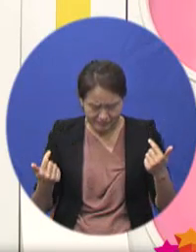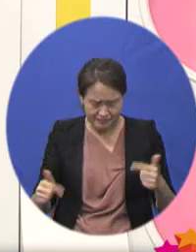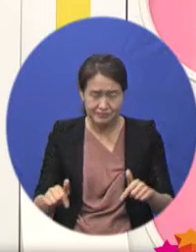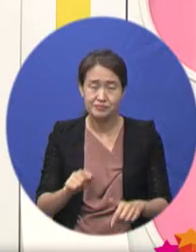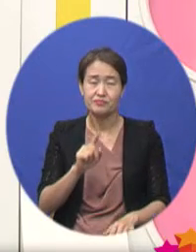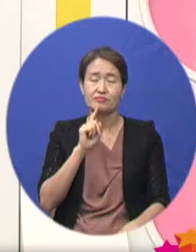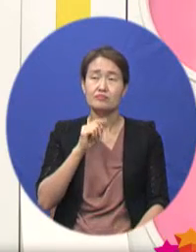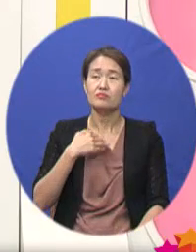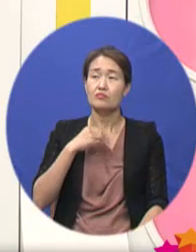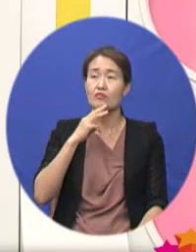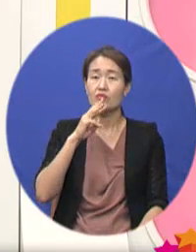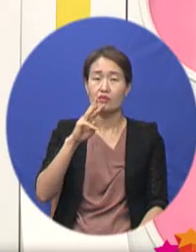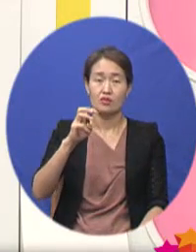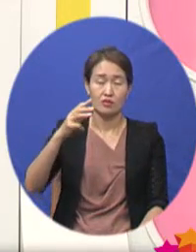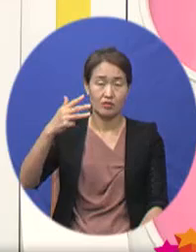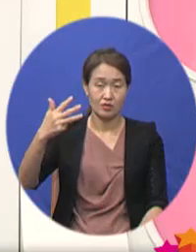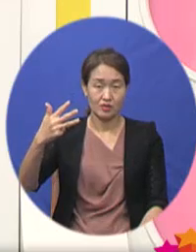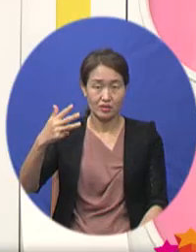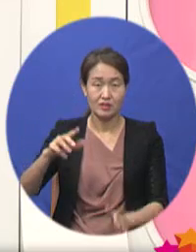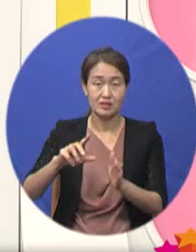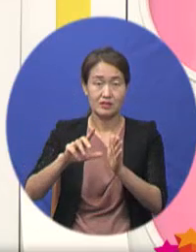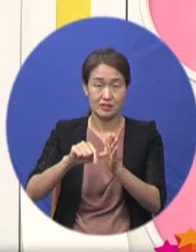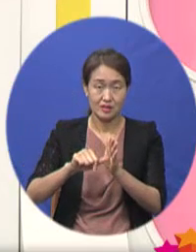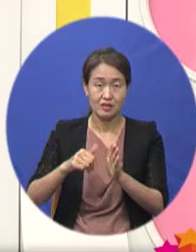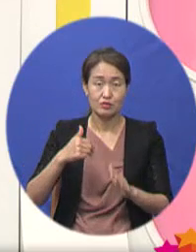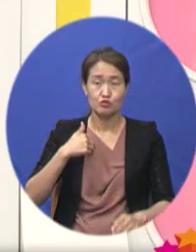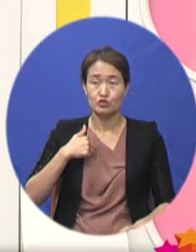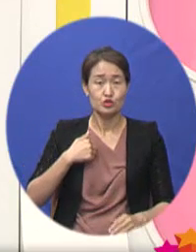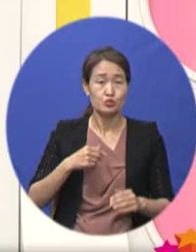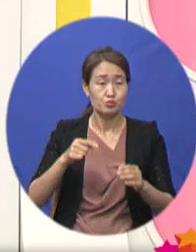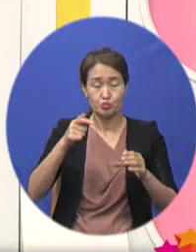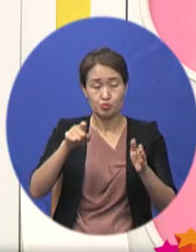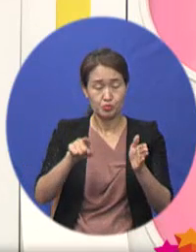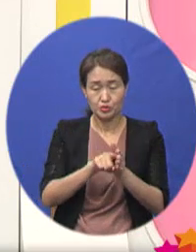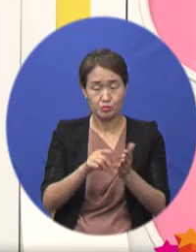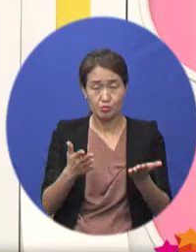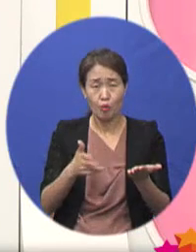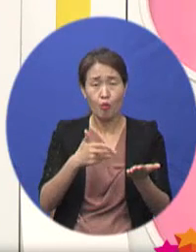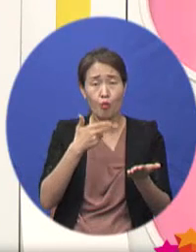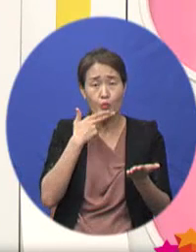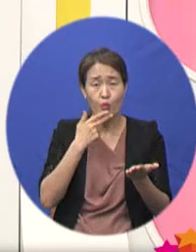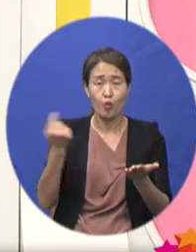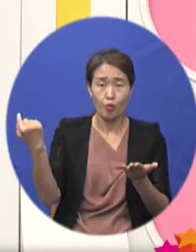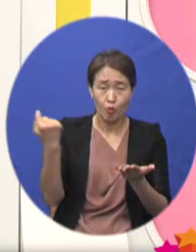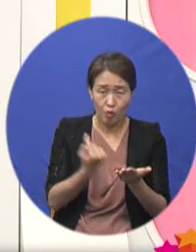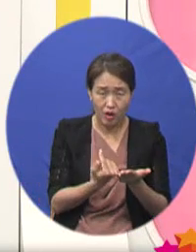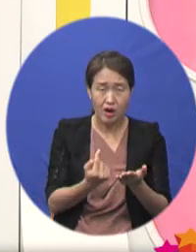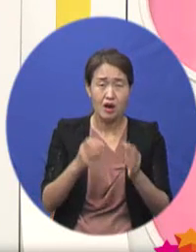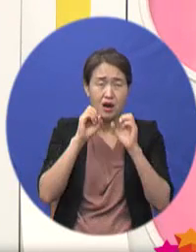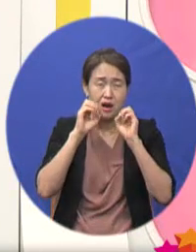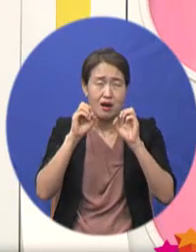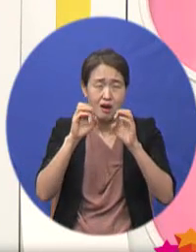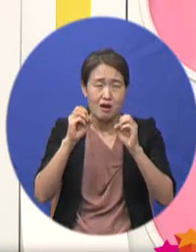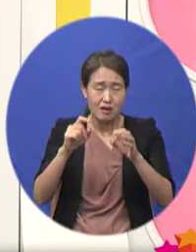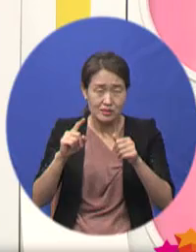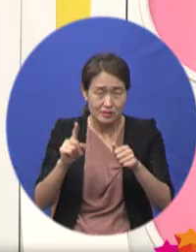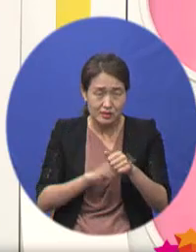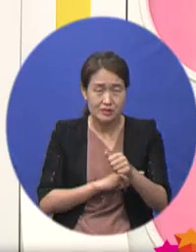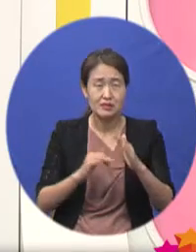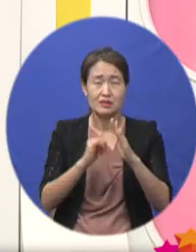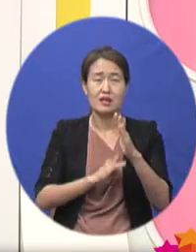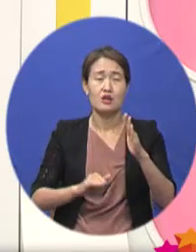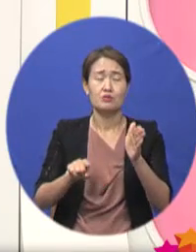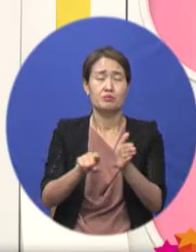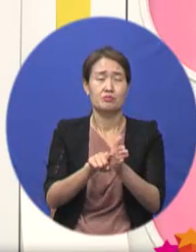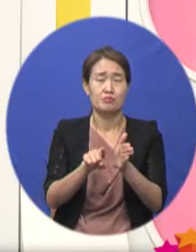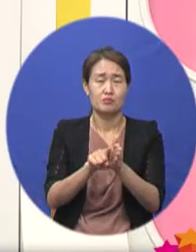예, 예. 38살에 저희 집에 무신론자 예. 집안에 들어오셔가지고 예. 복음 다 전파하시고 우리 가족 다 믿게